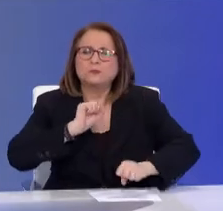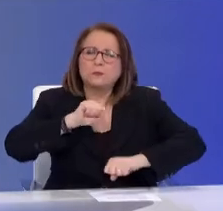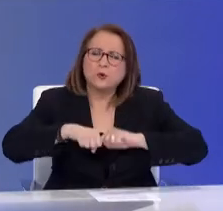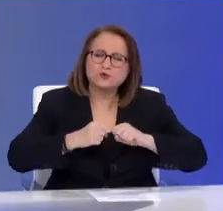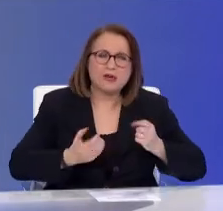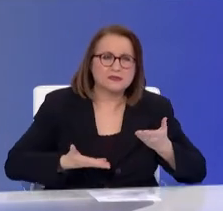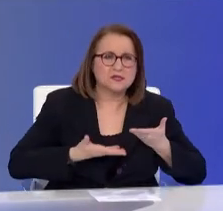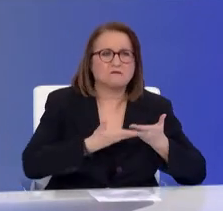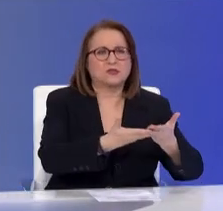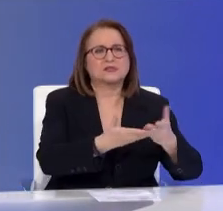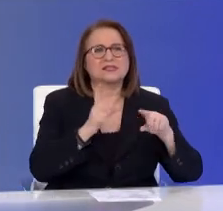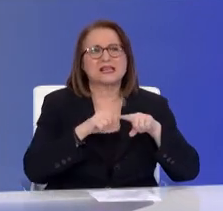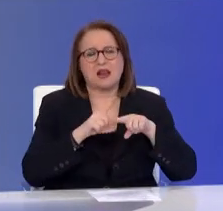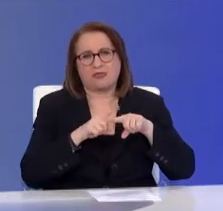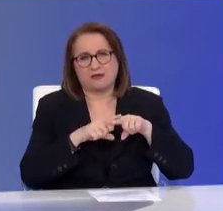Miller